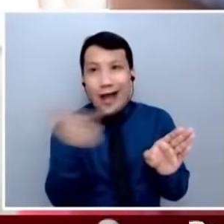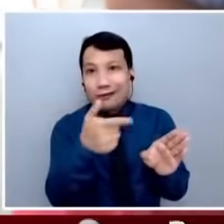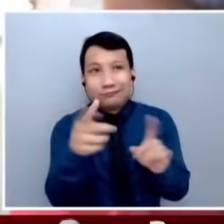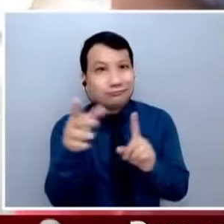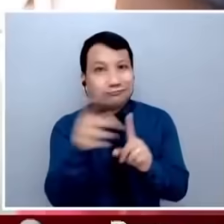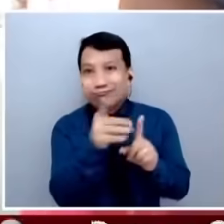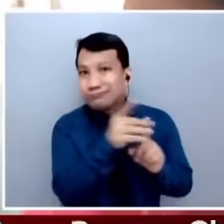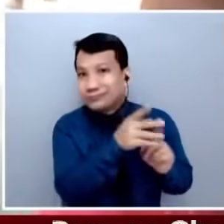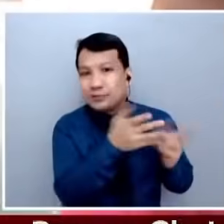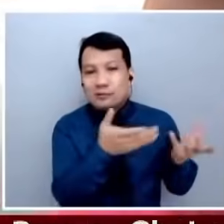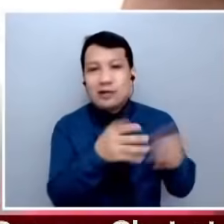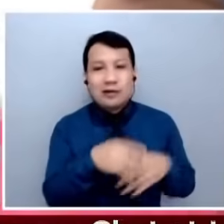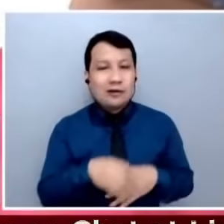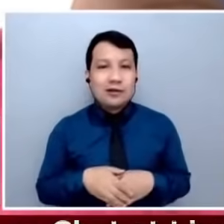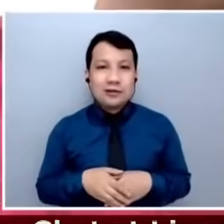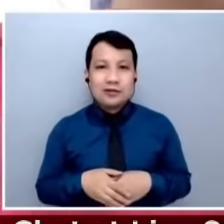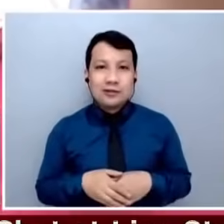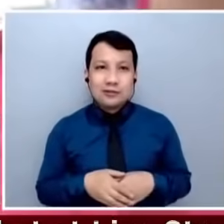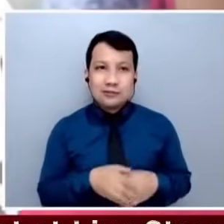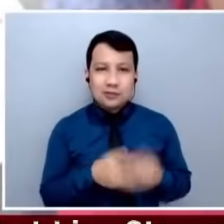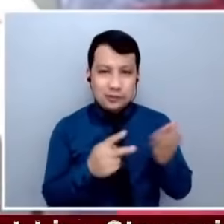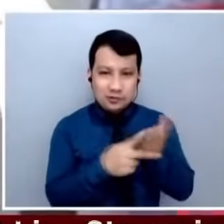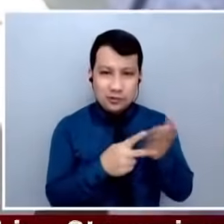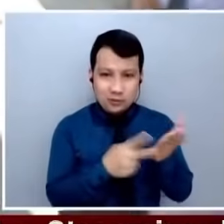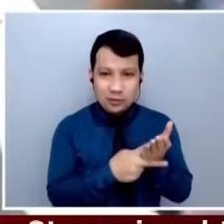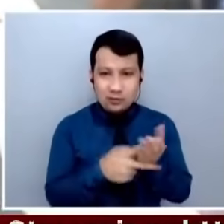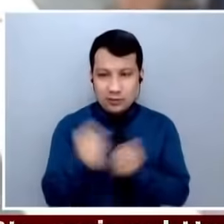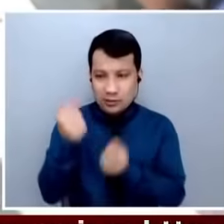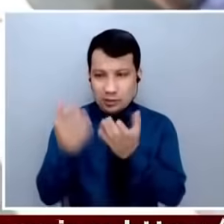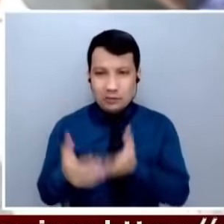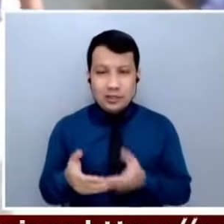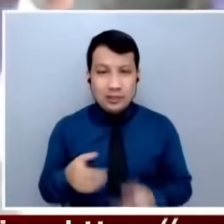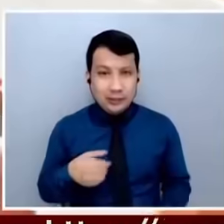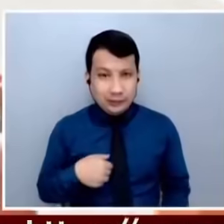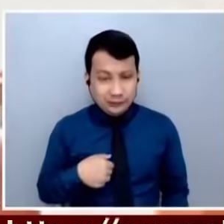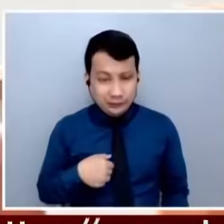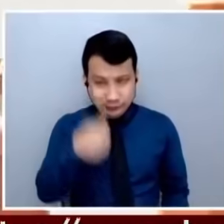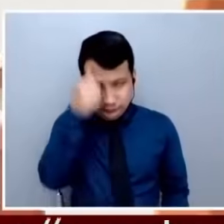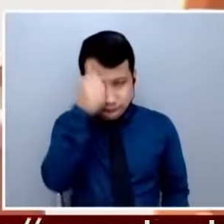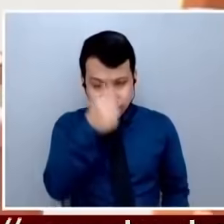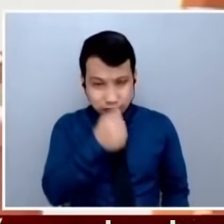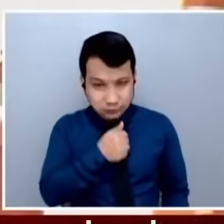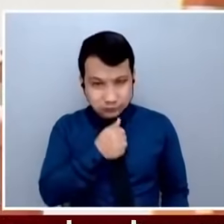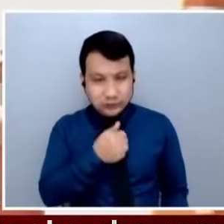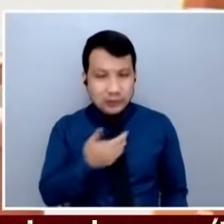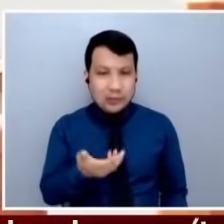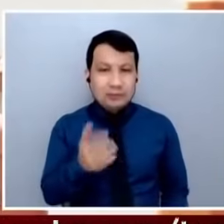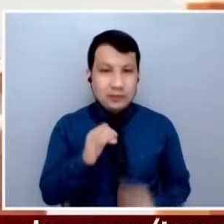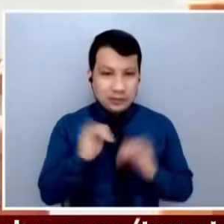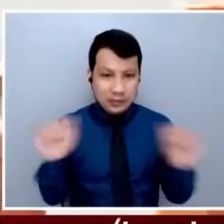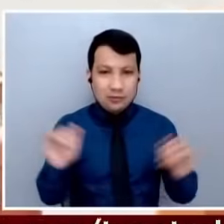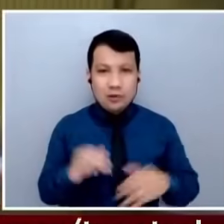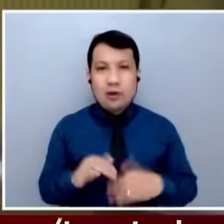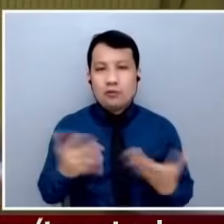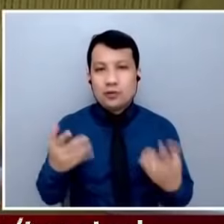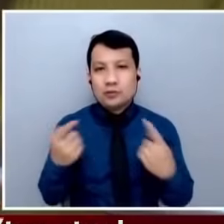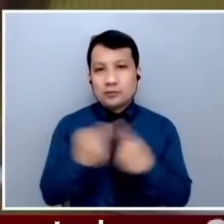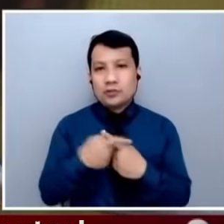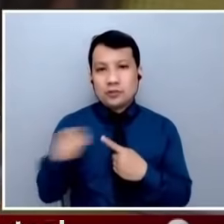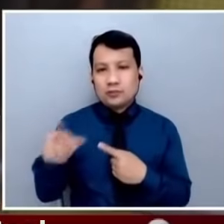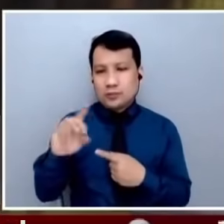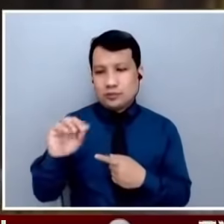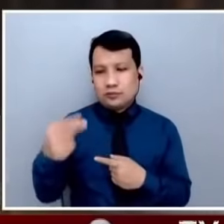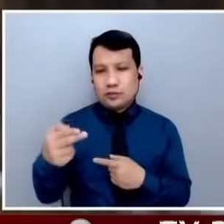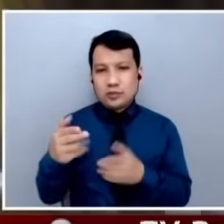mga driver, tiis-tiis lang muna eh. Kahit kami, magtatrabaho, tiis-tiis eh. Walang pagkontra ang Department of Health sa